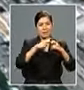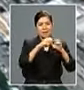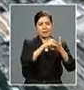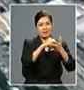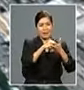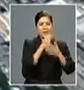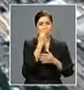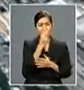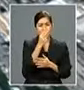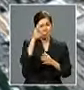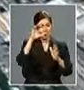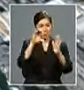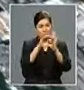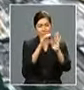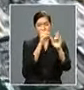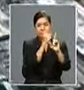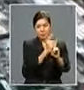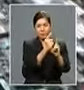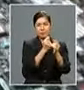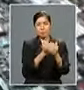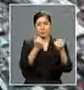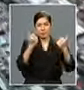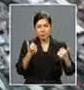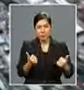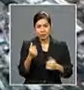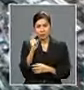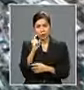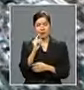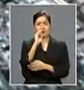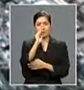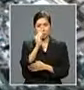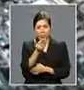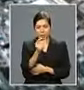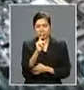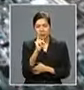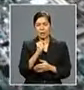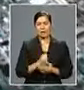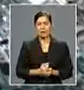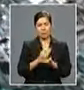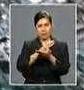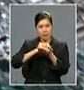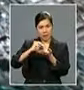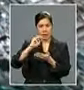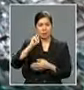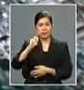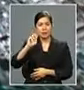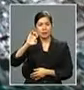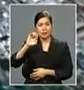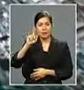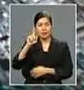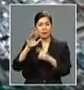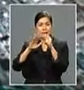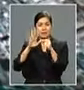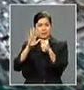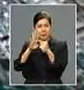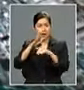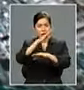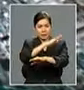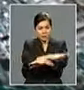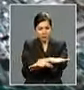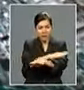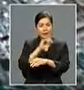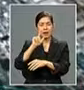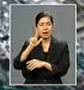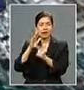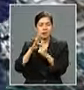กแบบณขณะนี้นะครับวันนี้ครับมีพิธีรับพระราชทานปริญญาบัตรนะครับที่นิด้านะครับซึ่งอยู่ที่ลำสาลีนะครับเพราะฉะนั้นวันนี้ครับ